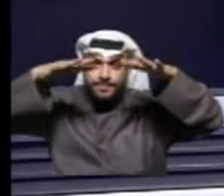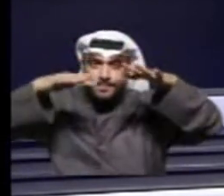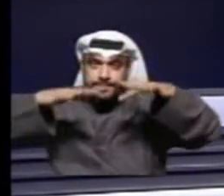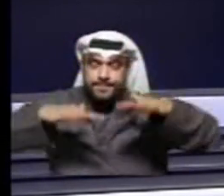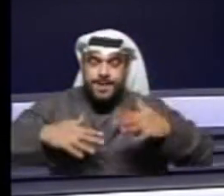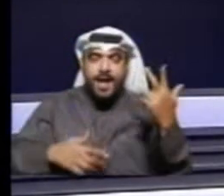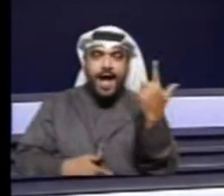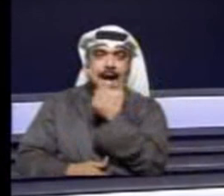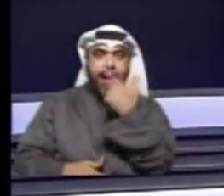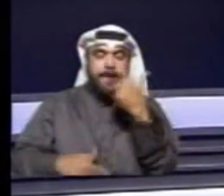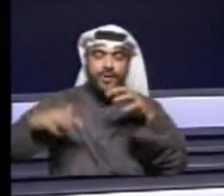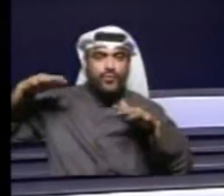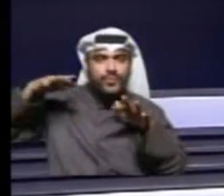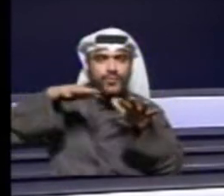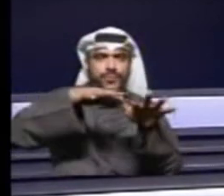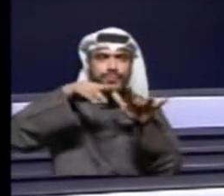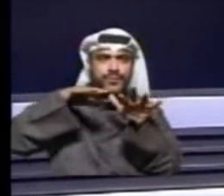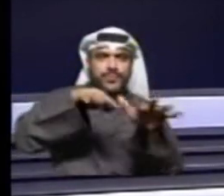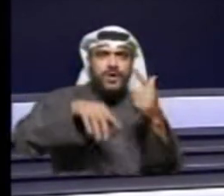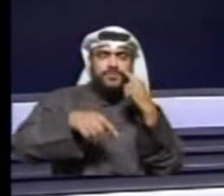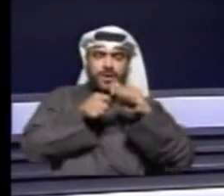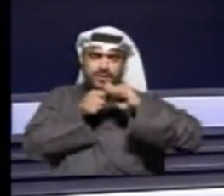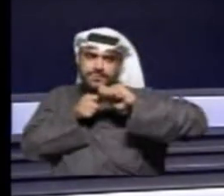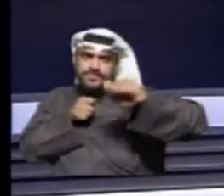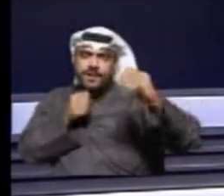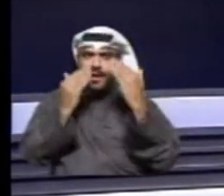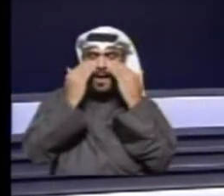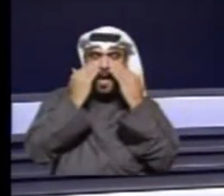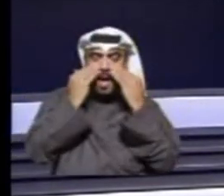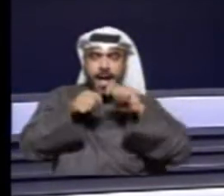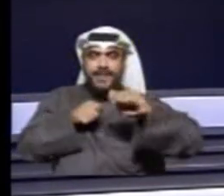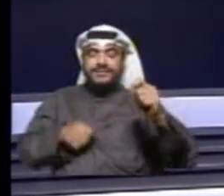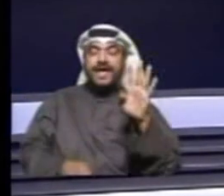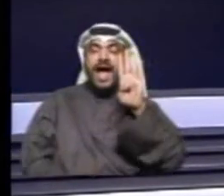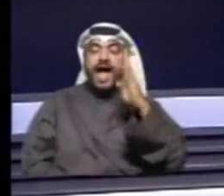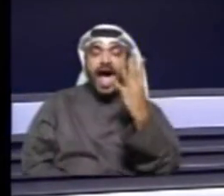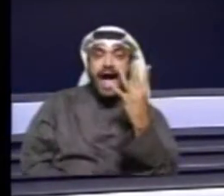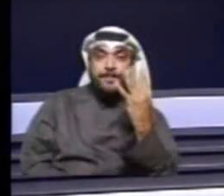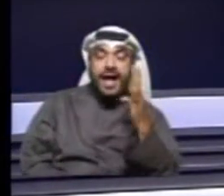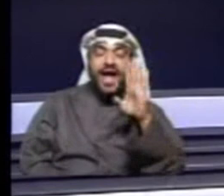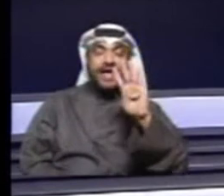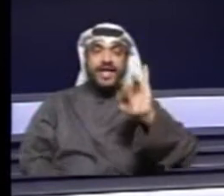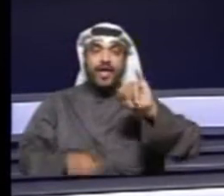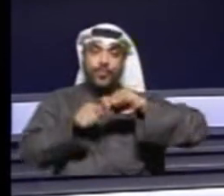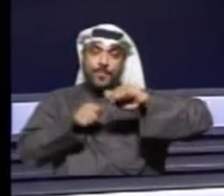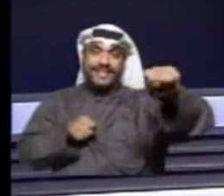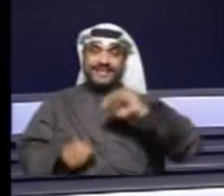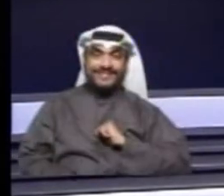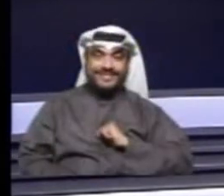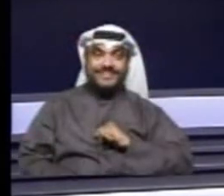الأفقية متراجعة في بعض المناطق حول 4 و5 كيلومتر. نتعرف على أجواءنا أكثر، عبور السحب راح يستمر ويانا اليوم ويوم الغد.